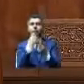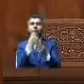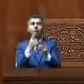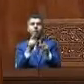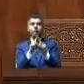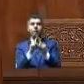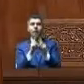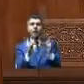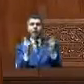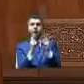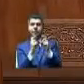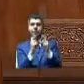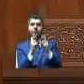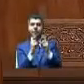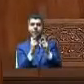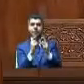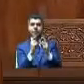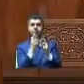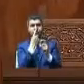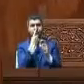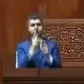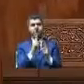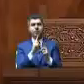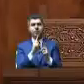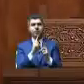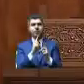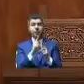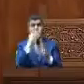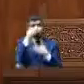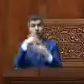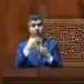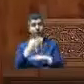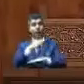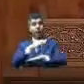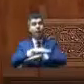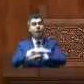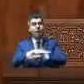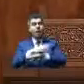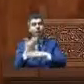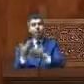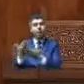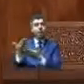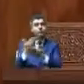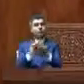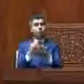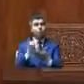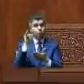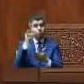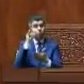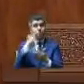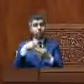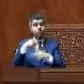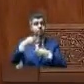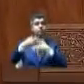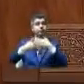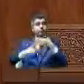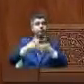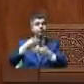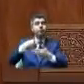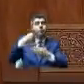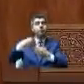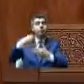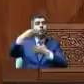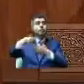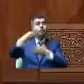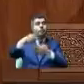التعسف. حنا كدولة راه هاد الأخلاق ما عندناش، ما يمكنناش نعملوا بها، نبداو نكذبوا على الناس، نوخروا المواد